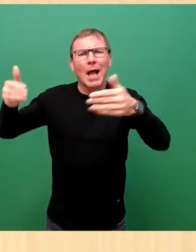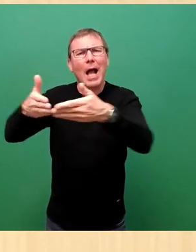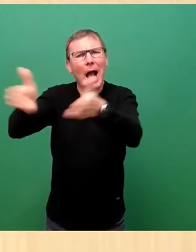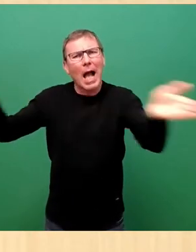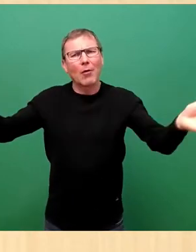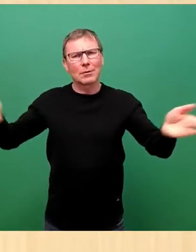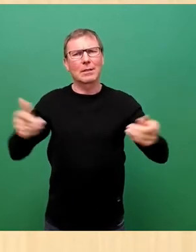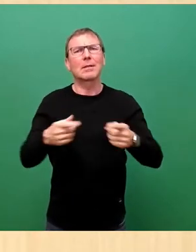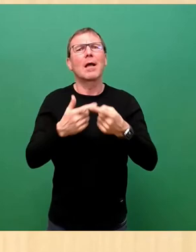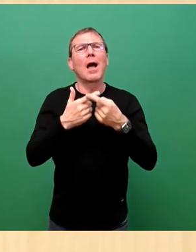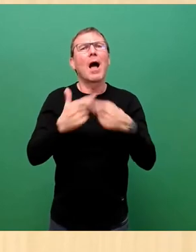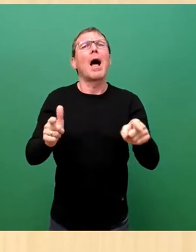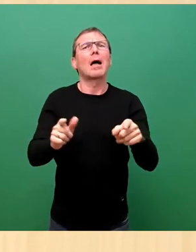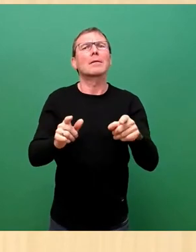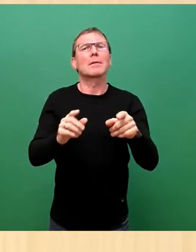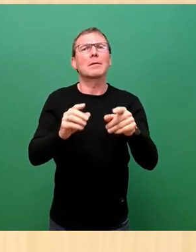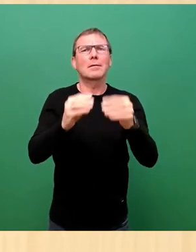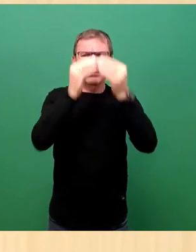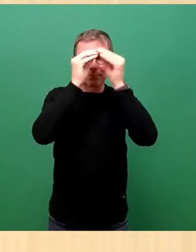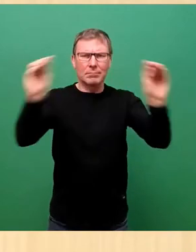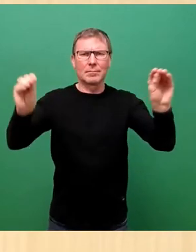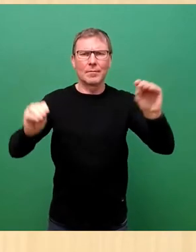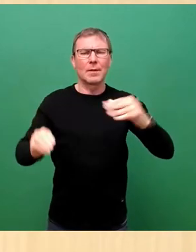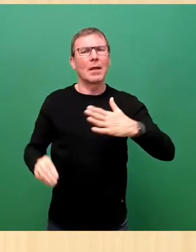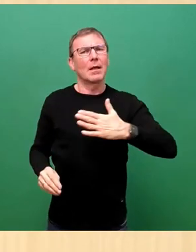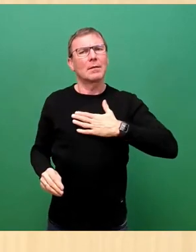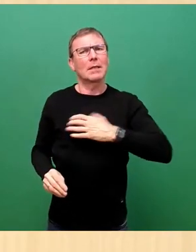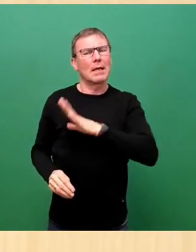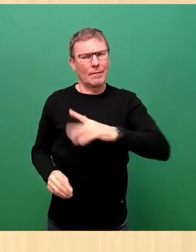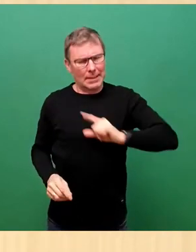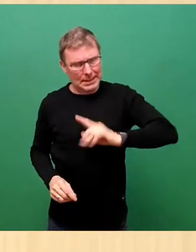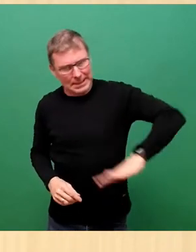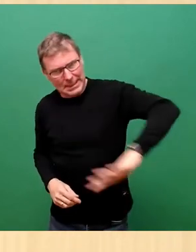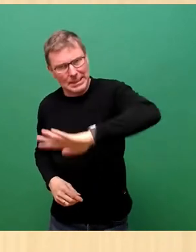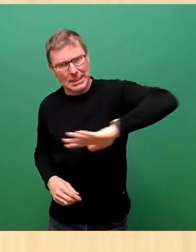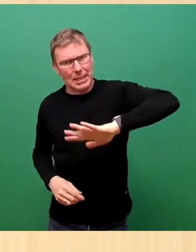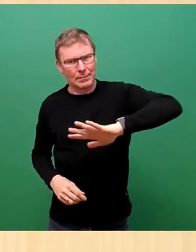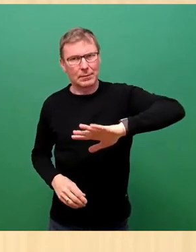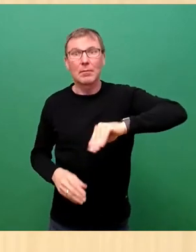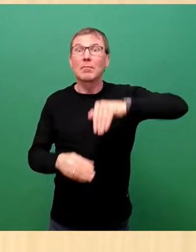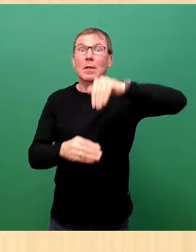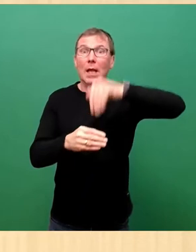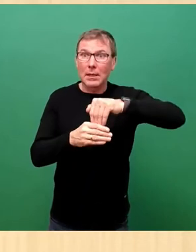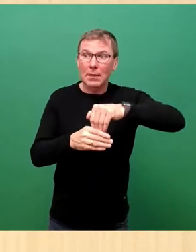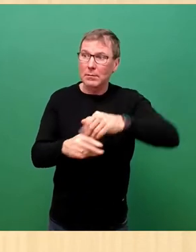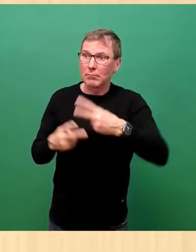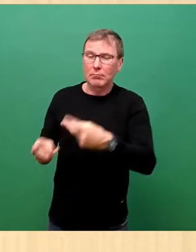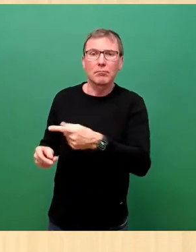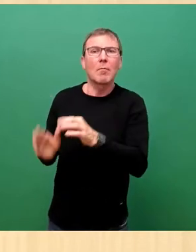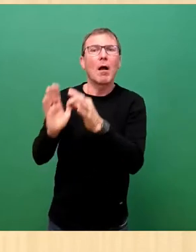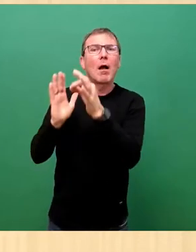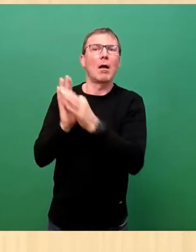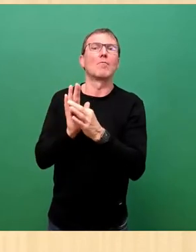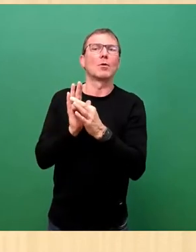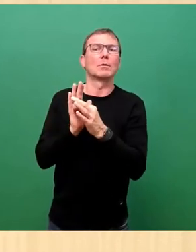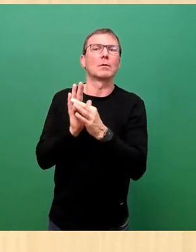anderen Adressaten, wir selbst. Und das kann ich an der Stelle sagen, inhaltlich stehen wir zu dem Punkt